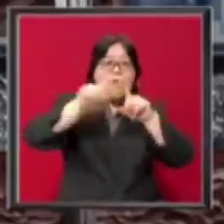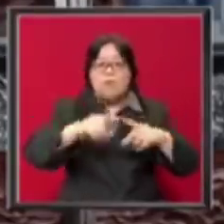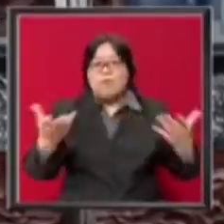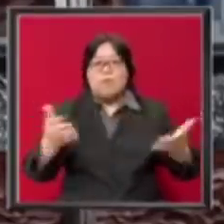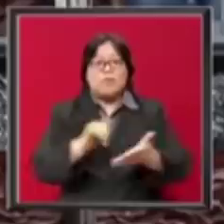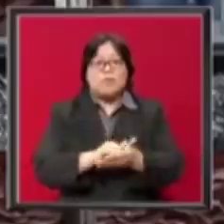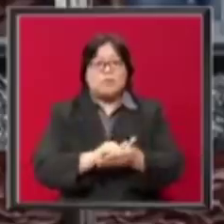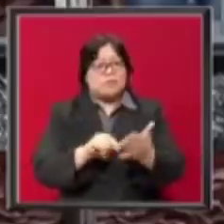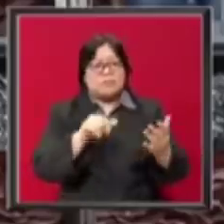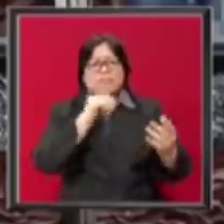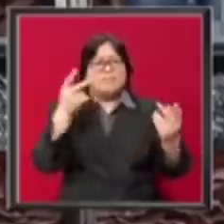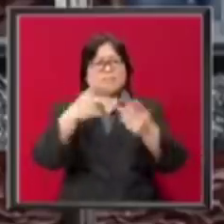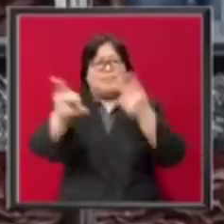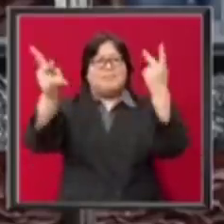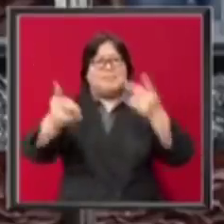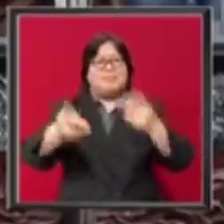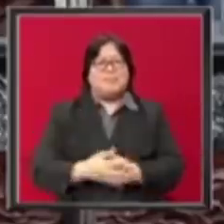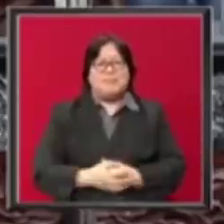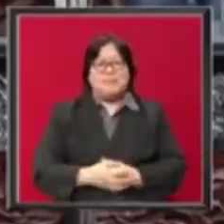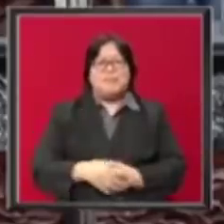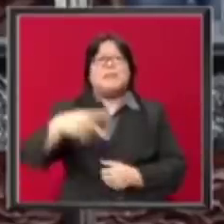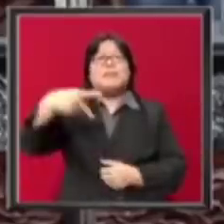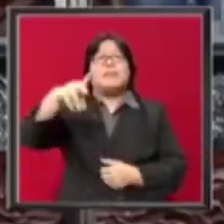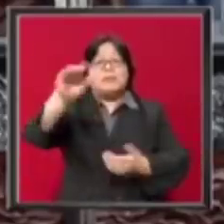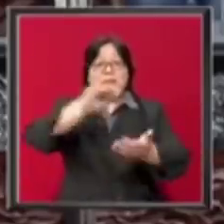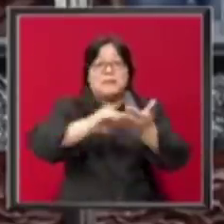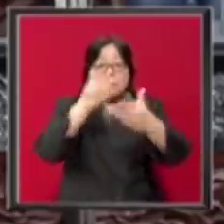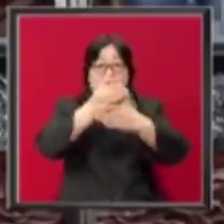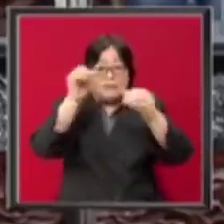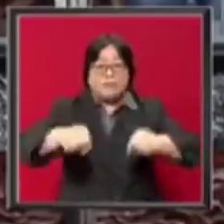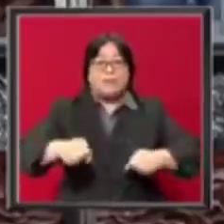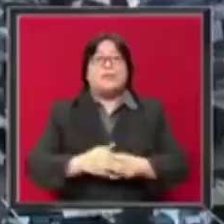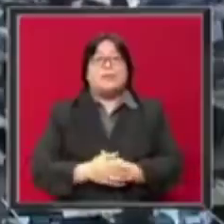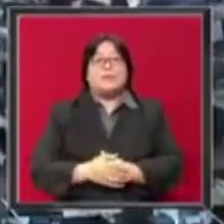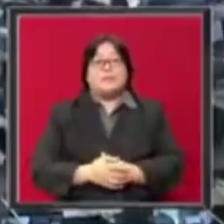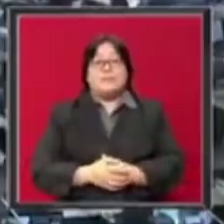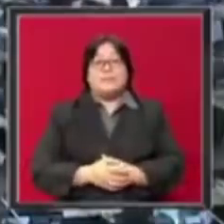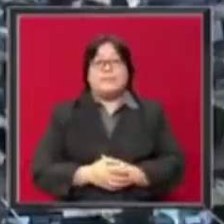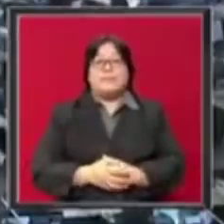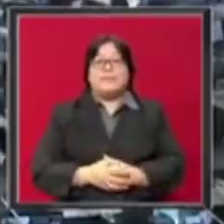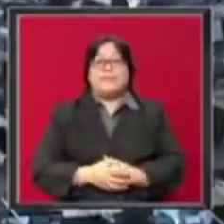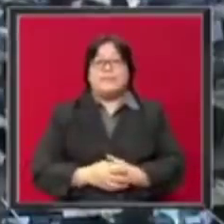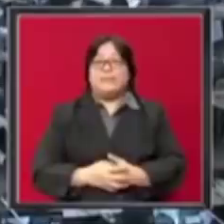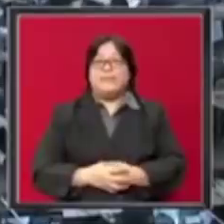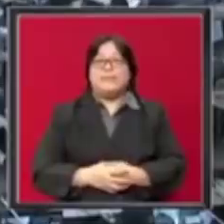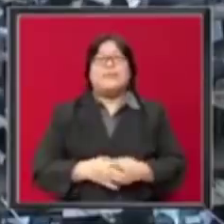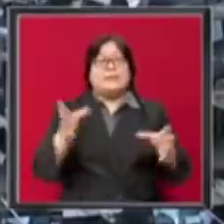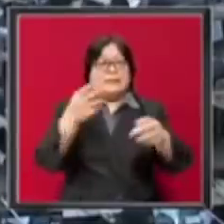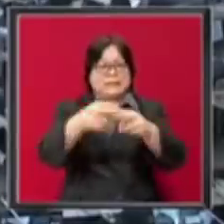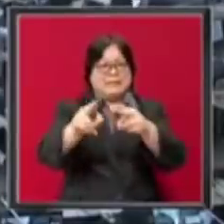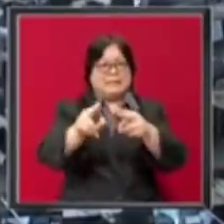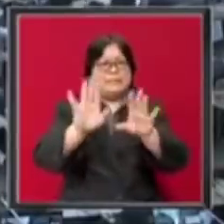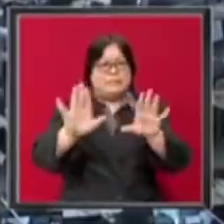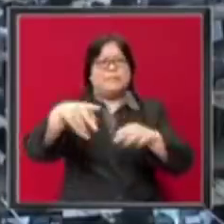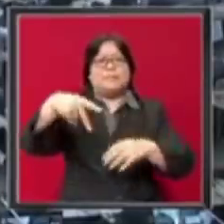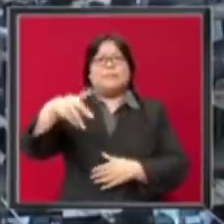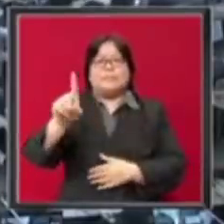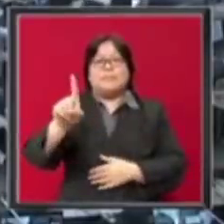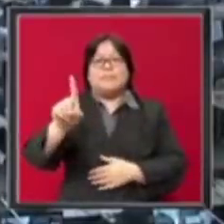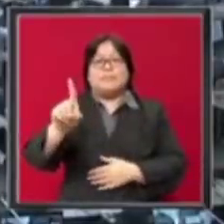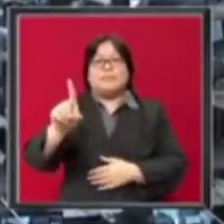tidak setimpal dengan apa yang diumumkan. Pak Dixon, sila, lemah pantai. Terima kasih. Silakan. Ringkas saja, Pak